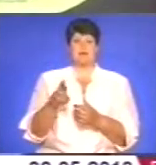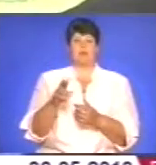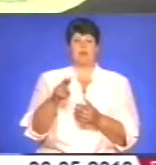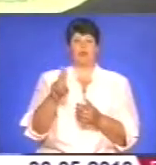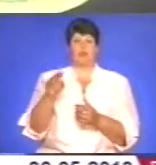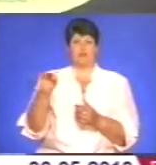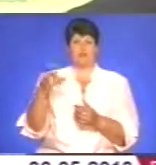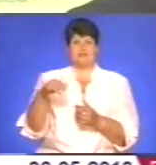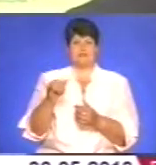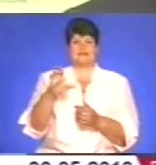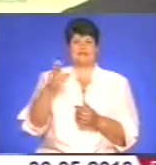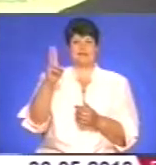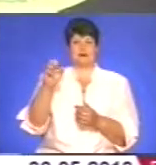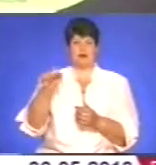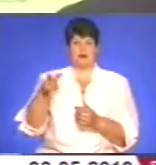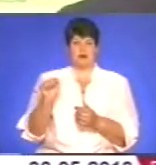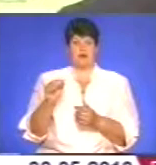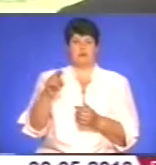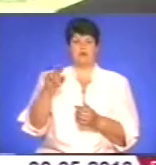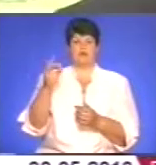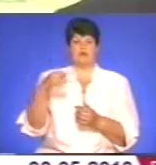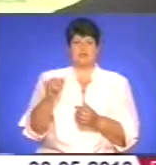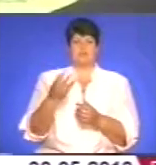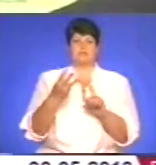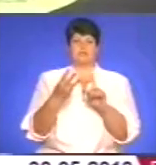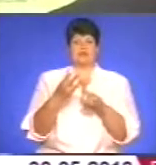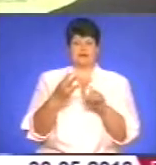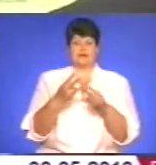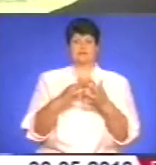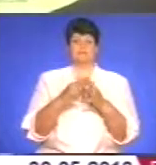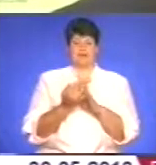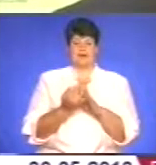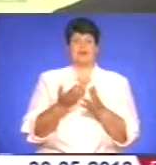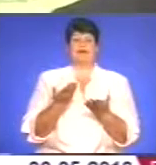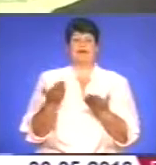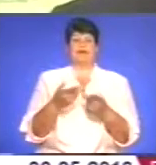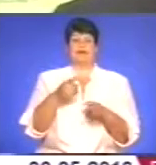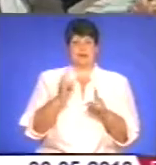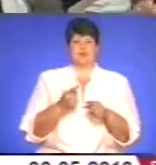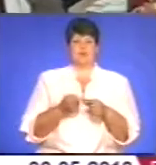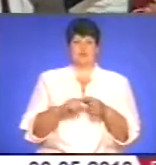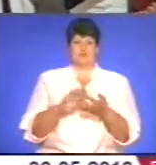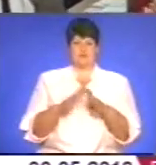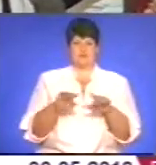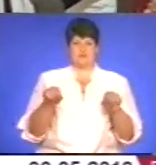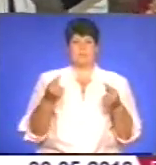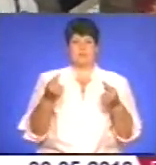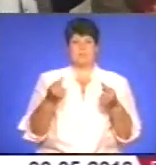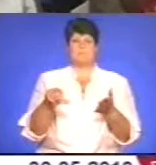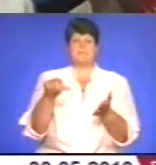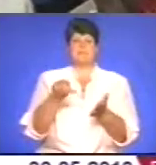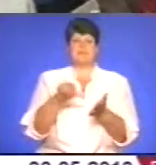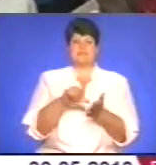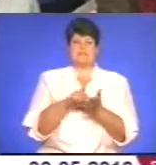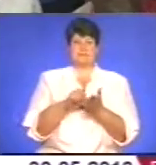і знов Скала Подільська, і ще третій населений пункт, де вже дійсно ці умови сьогодні створені. Представники духовенства